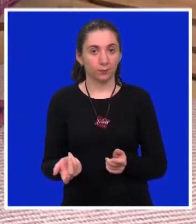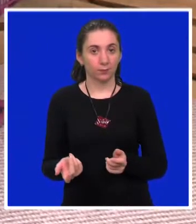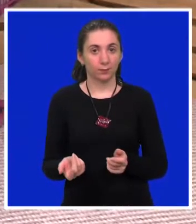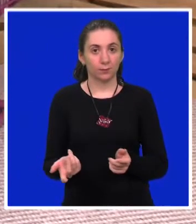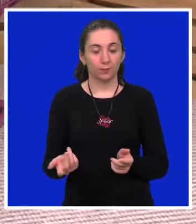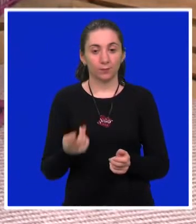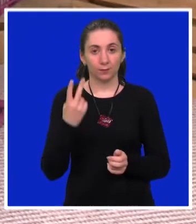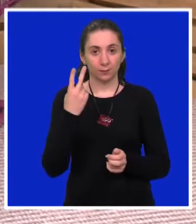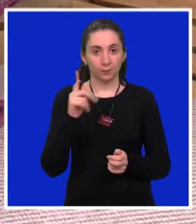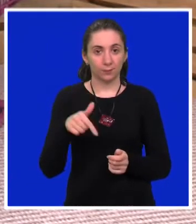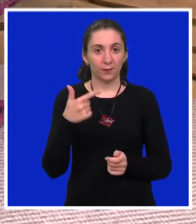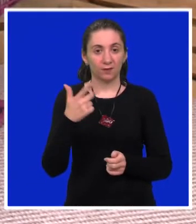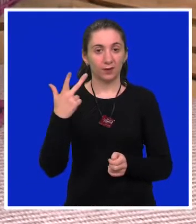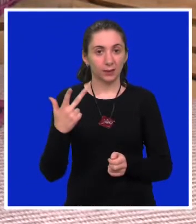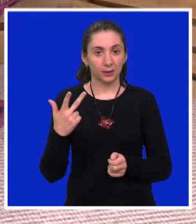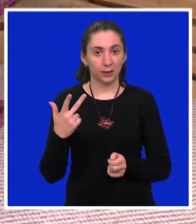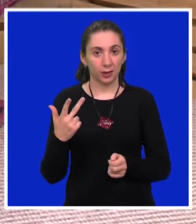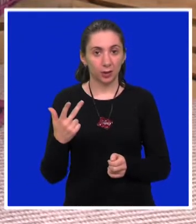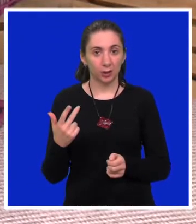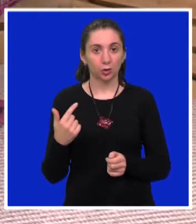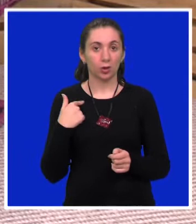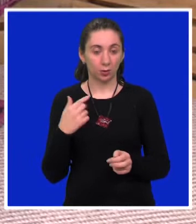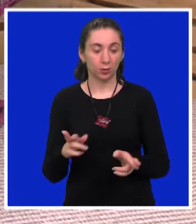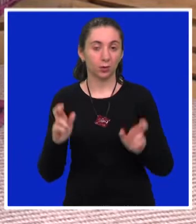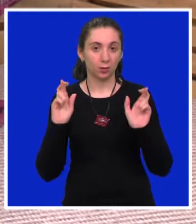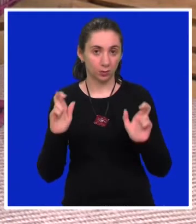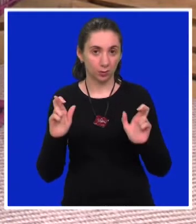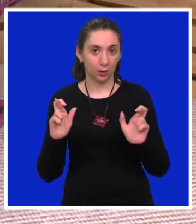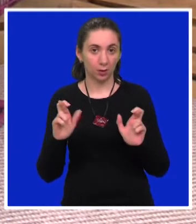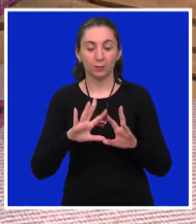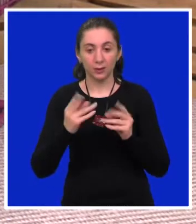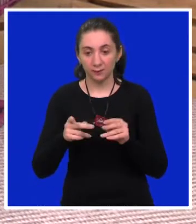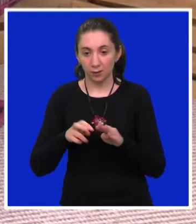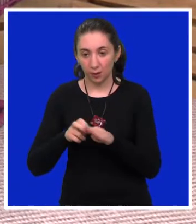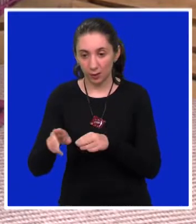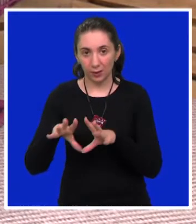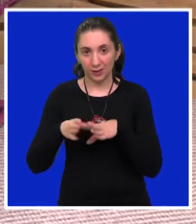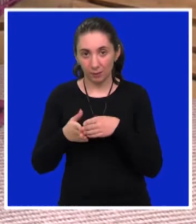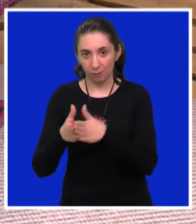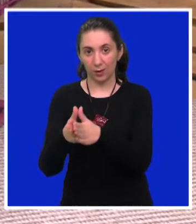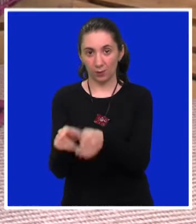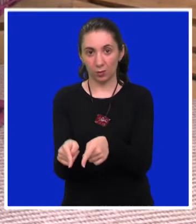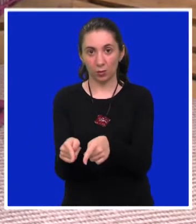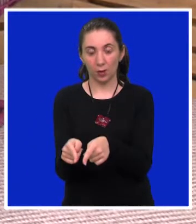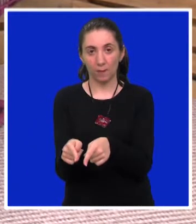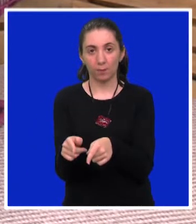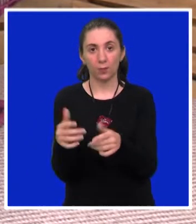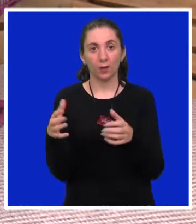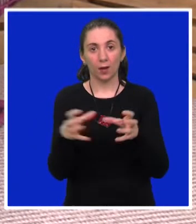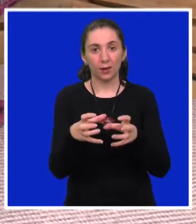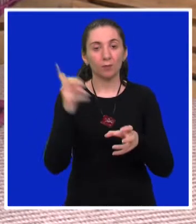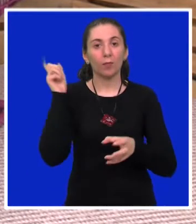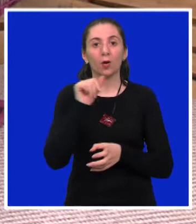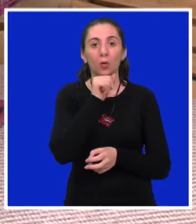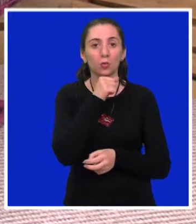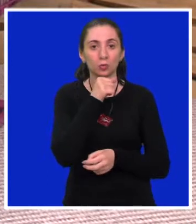S obzirom da nama 2023. ja stvarno se nadam i sve ide prema tome, ekipa u